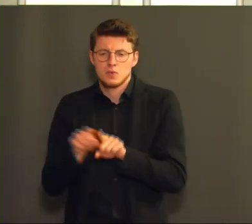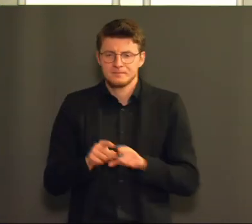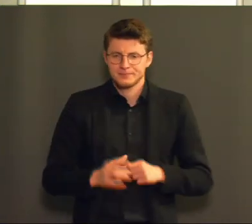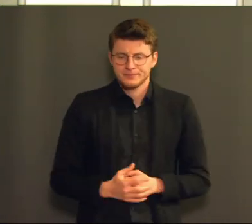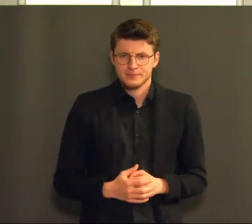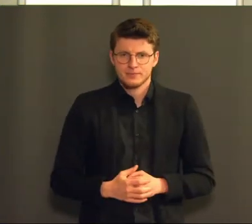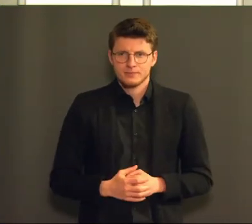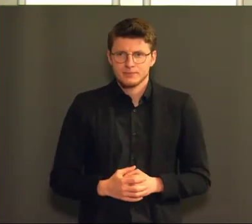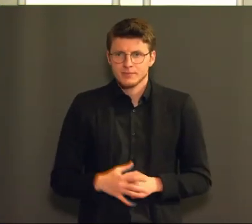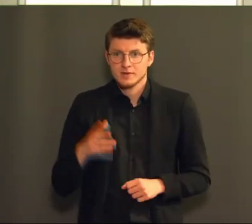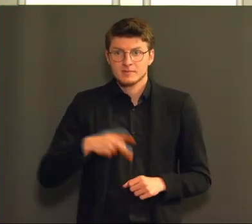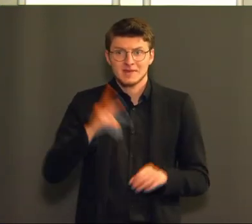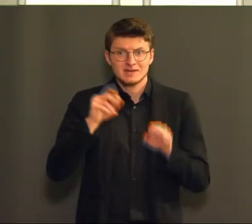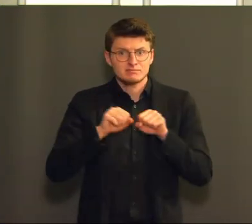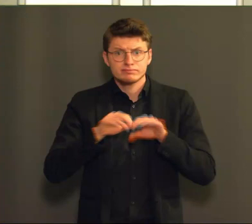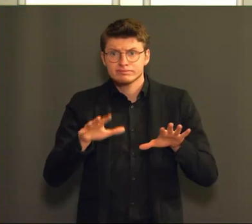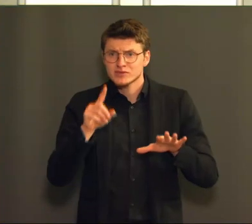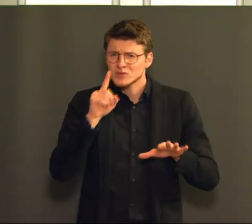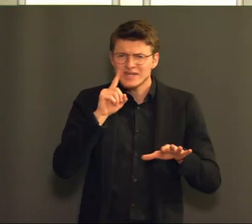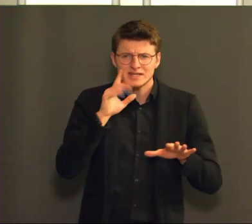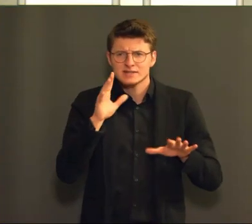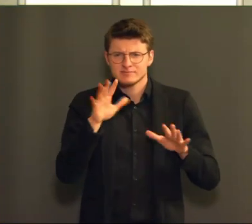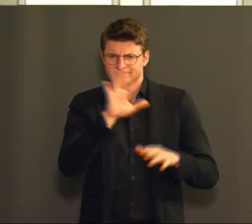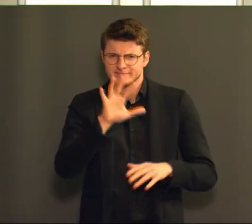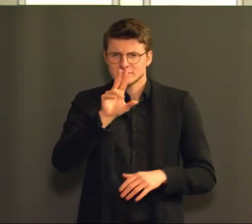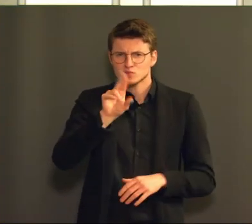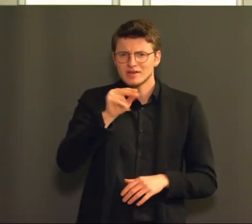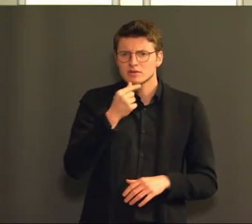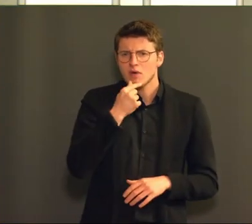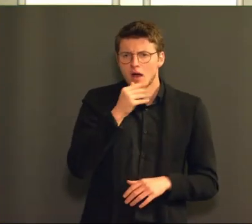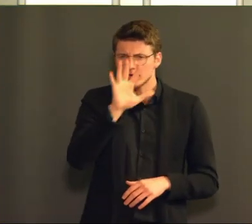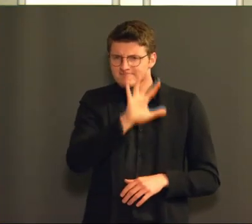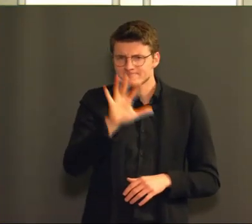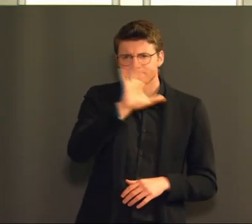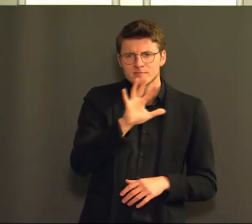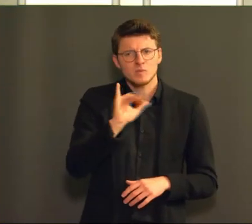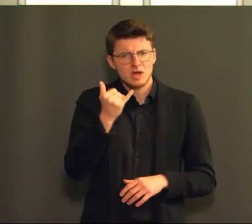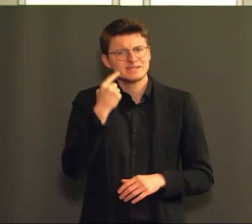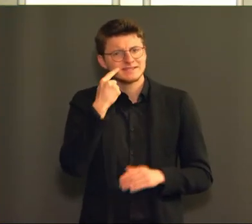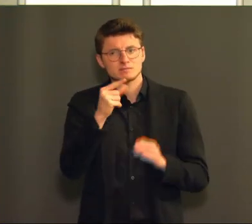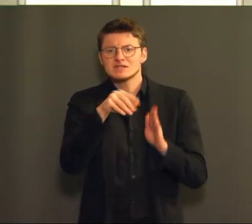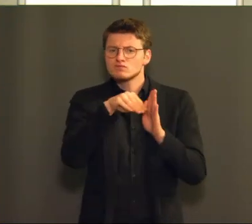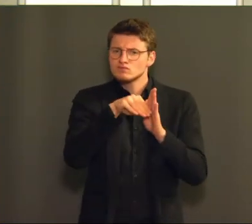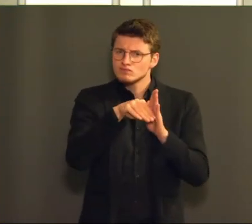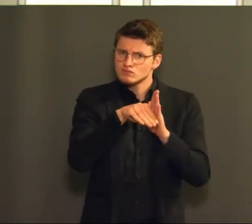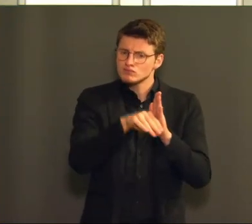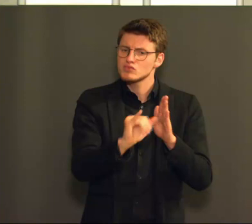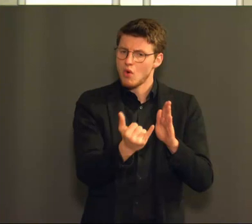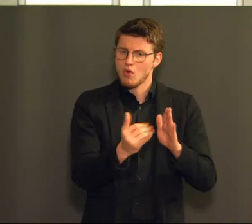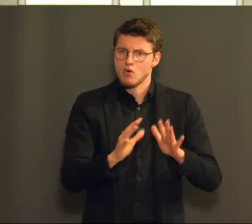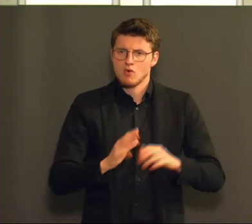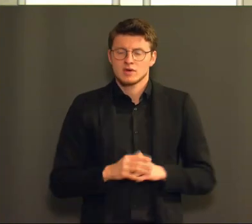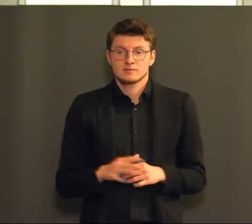bij twintigers, hoewel de cijfers hier een dalende trend kennen. Over het grondgebied bekeken zien we